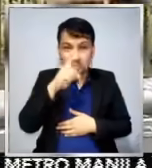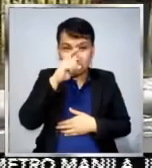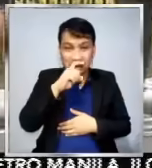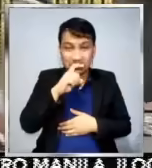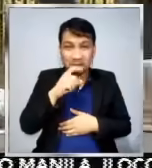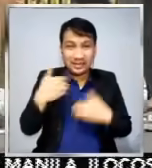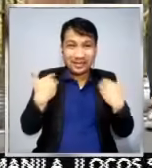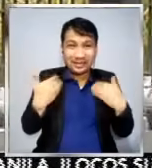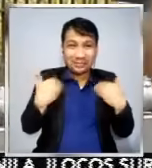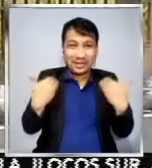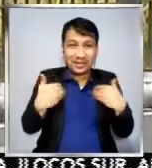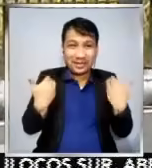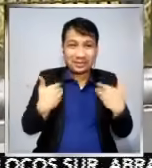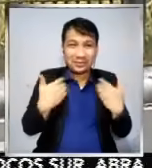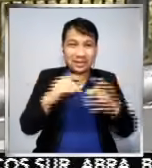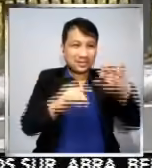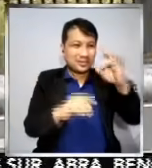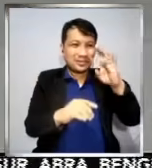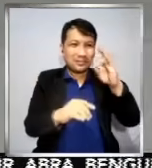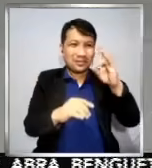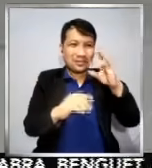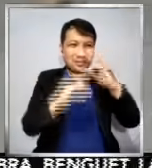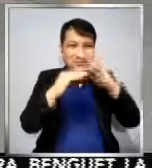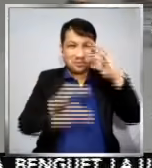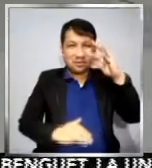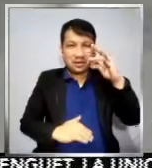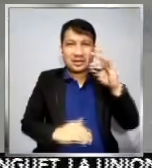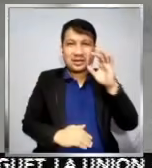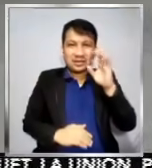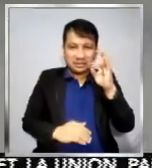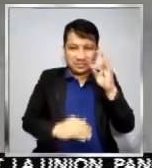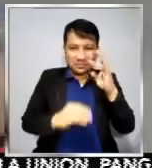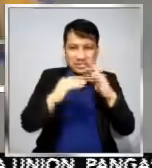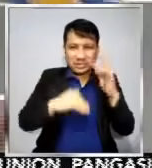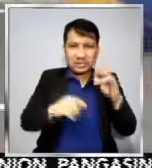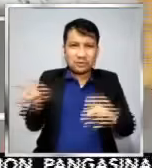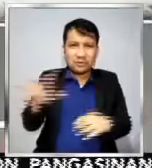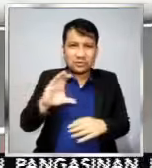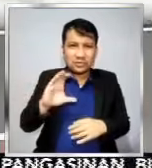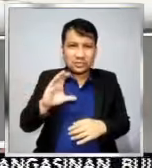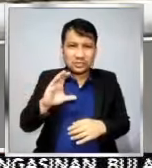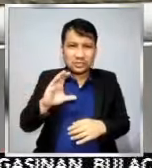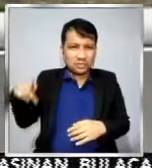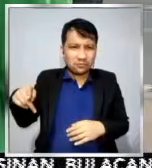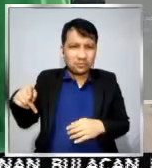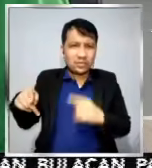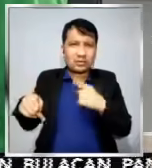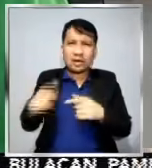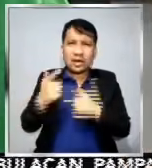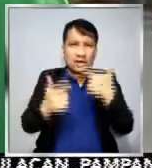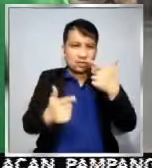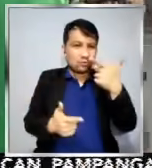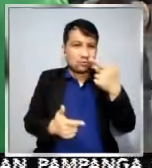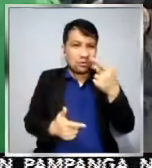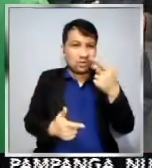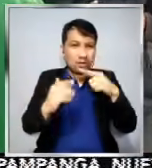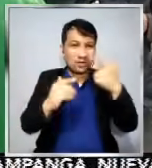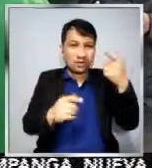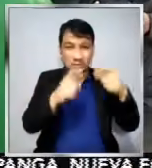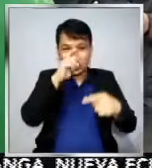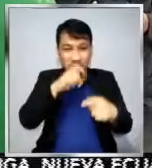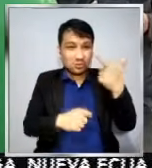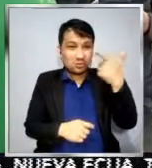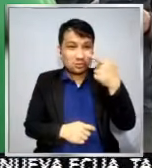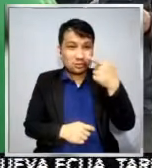CCP Complex, ipinagbabawal pati ang mga 21 years old pababa, kaya nasita sila ng mga pulis. Para sa akin po kasi kaya nakakatulong